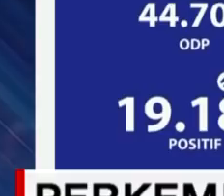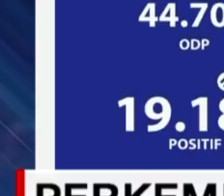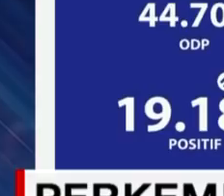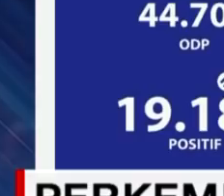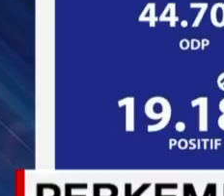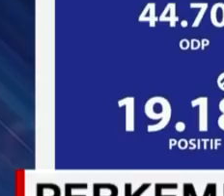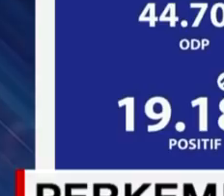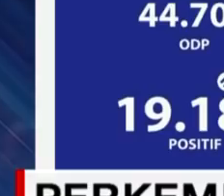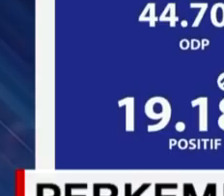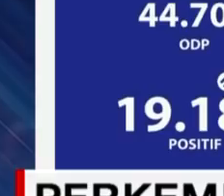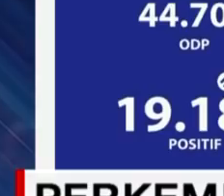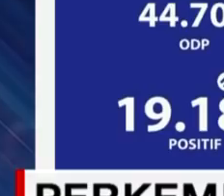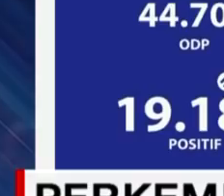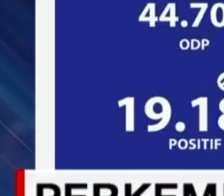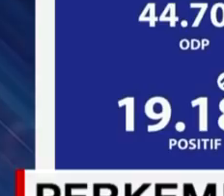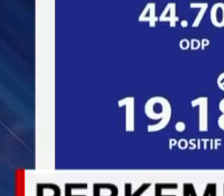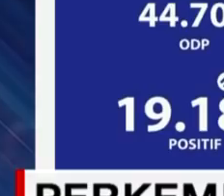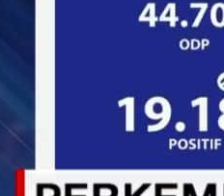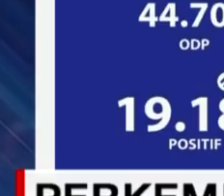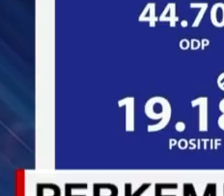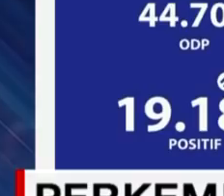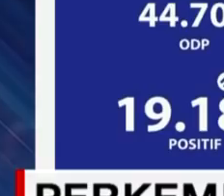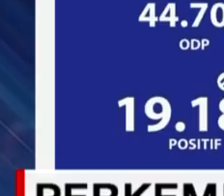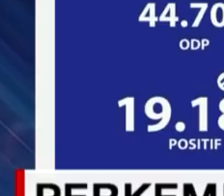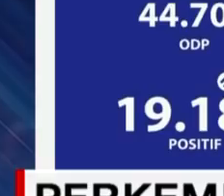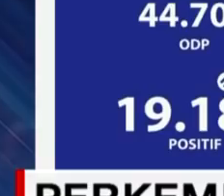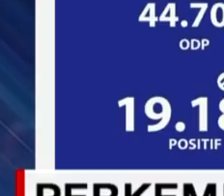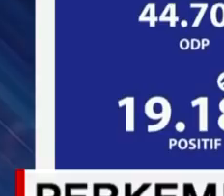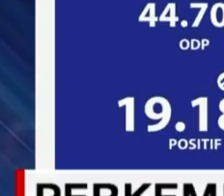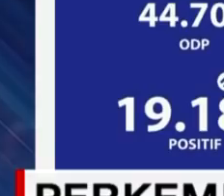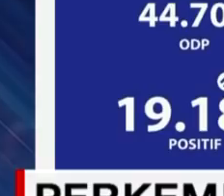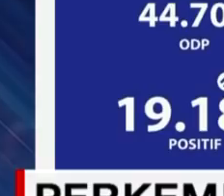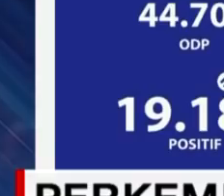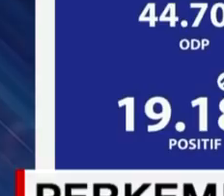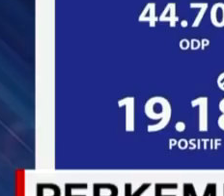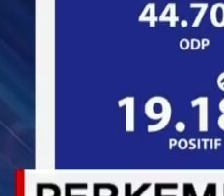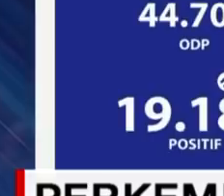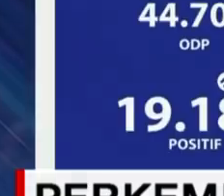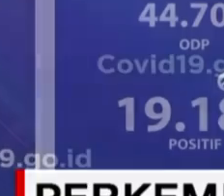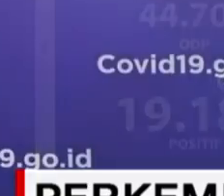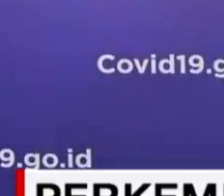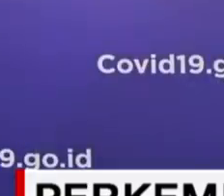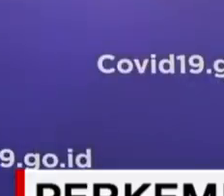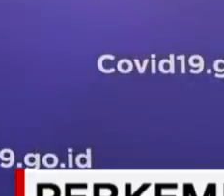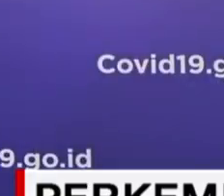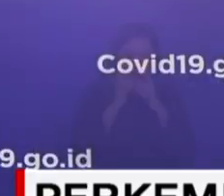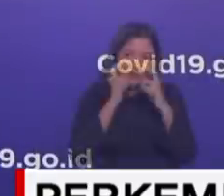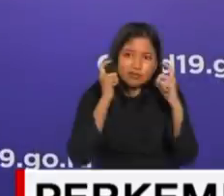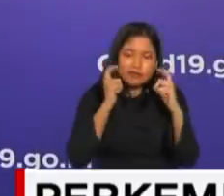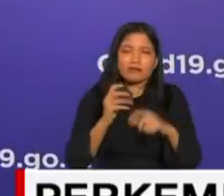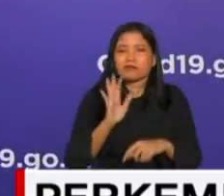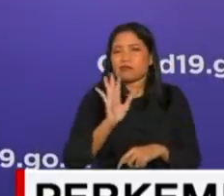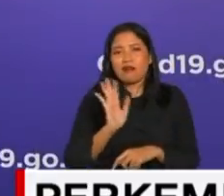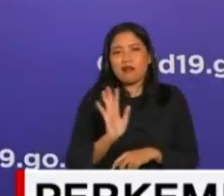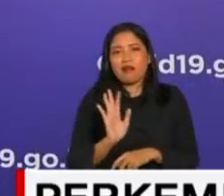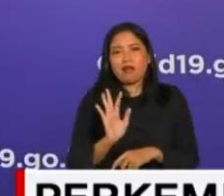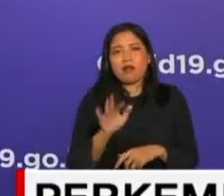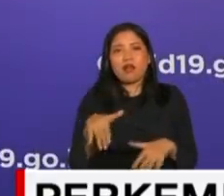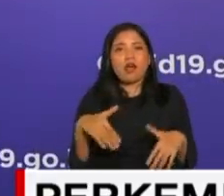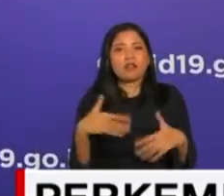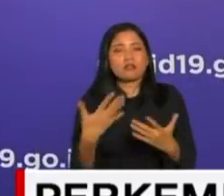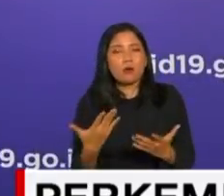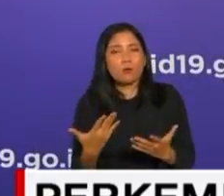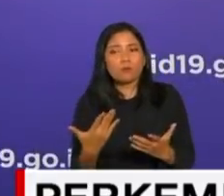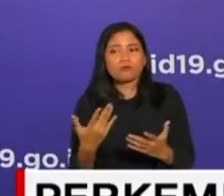mengabaikan protokol kesehatan mengabaikan tidak menggunakan masker mengabaikan